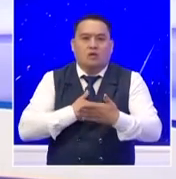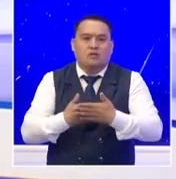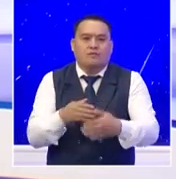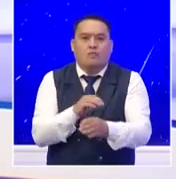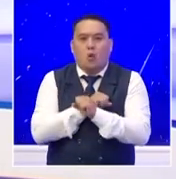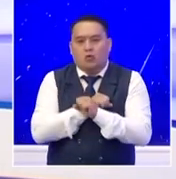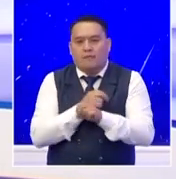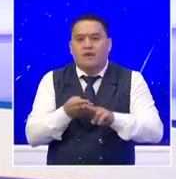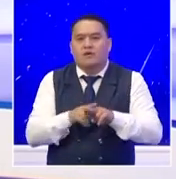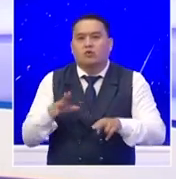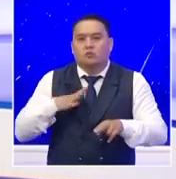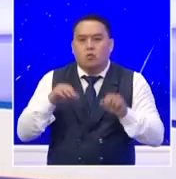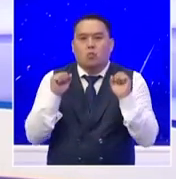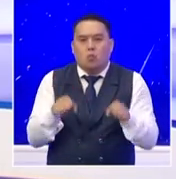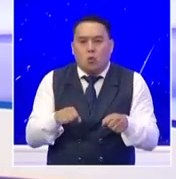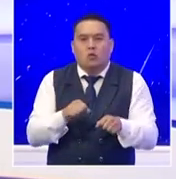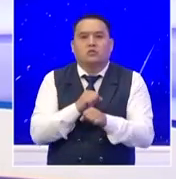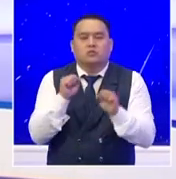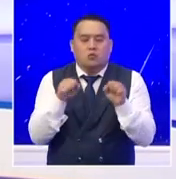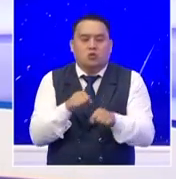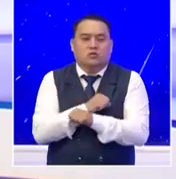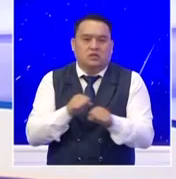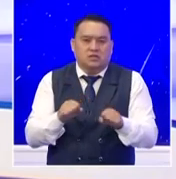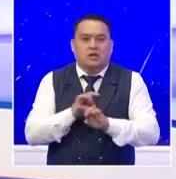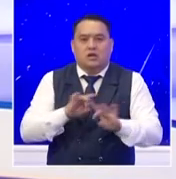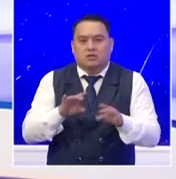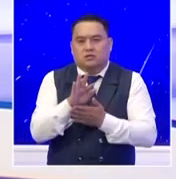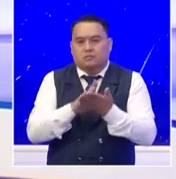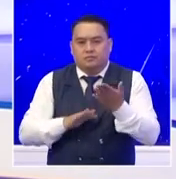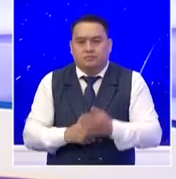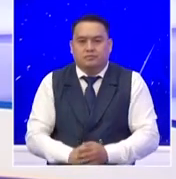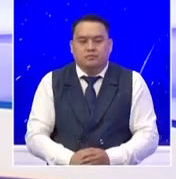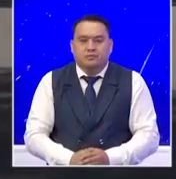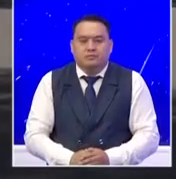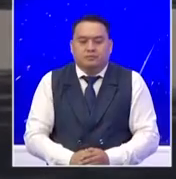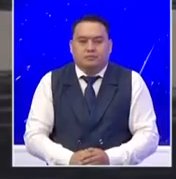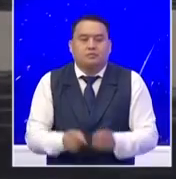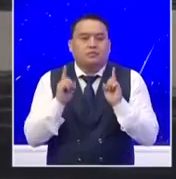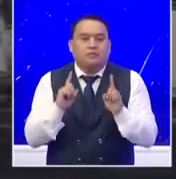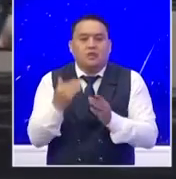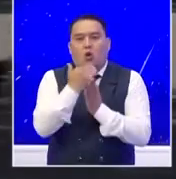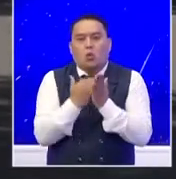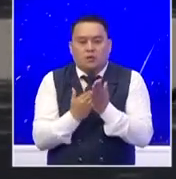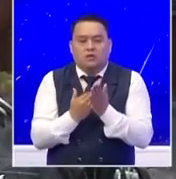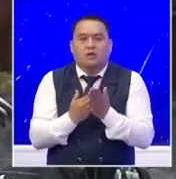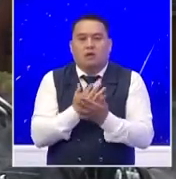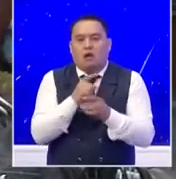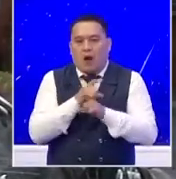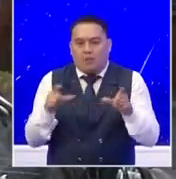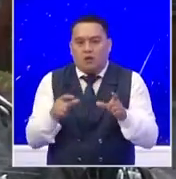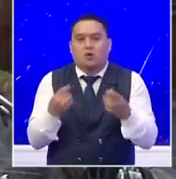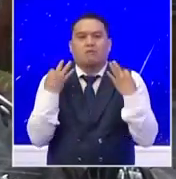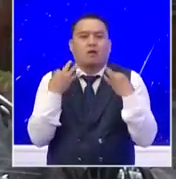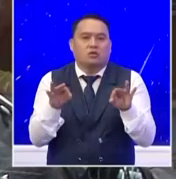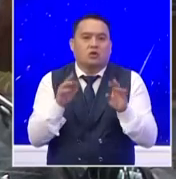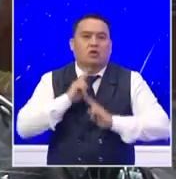отдыхом. Что можно и что по-прежнему нельзя, расскажет наш корреспондент. Согласно постановлению, еще целый ряд объектов получил